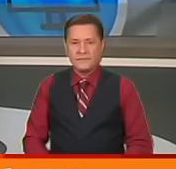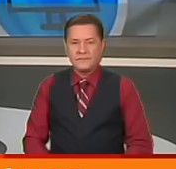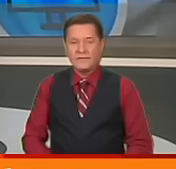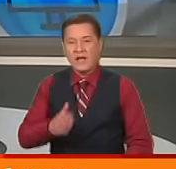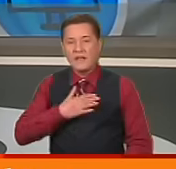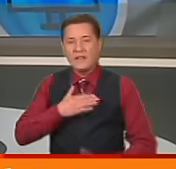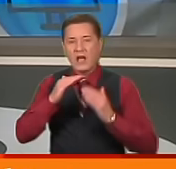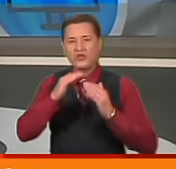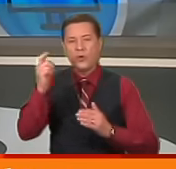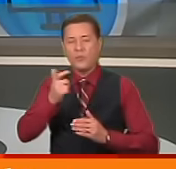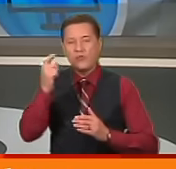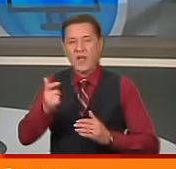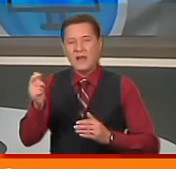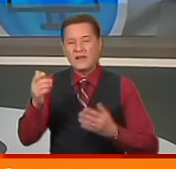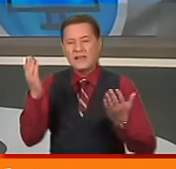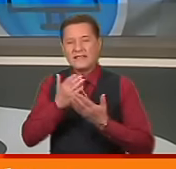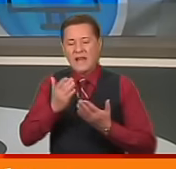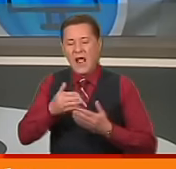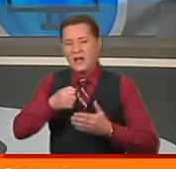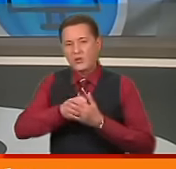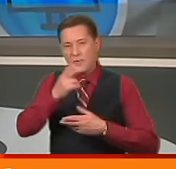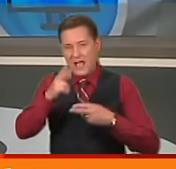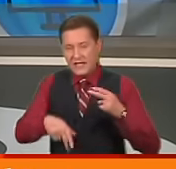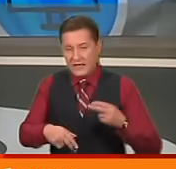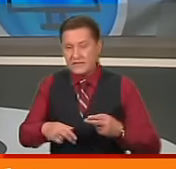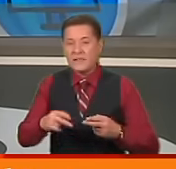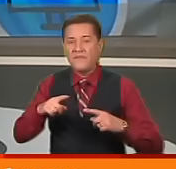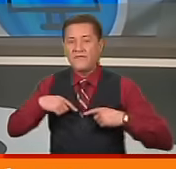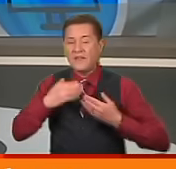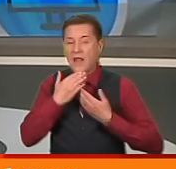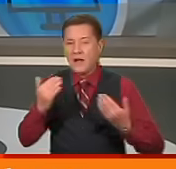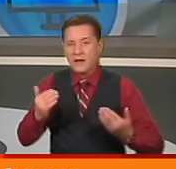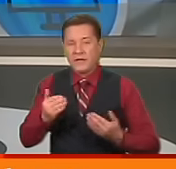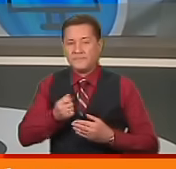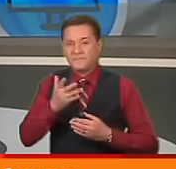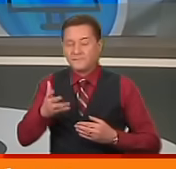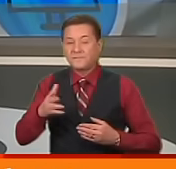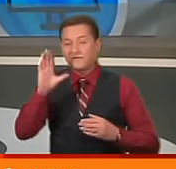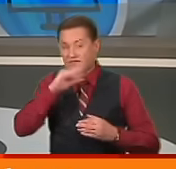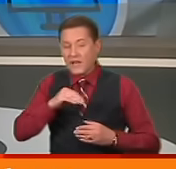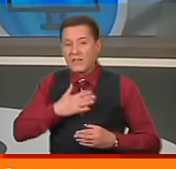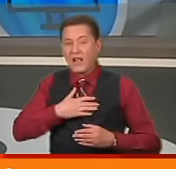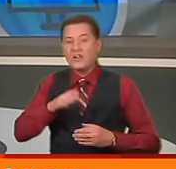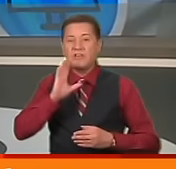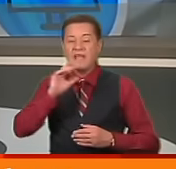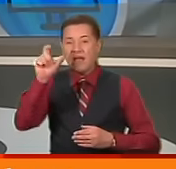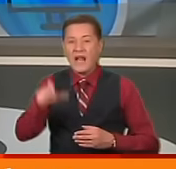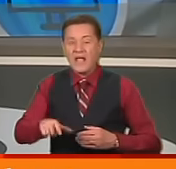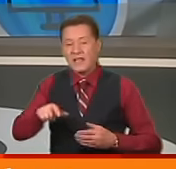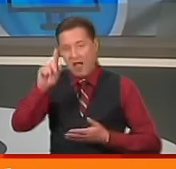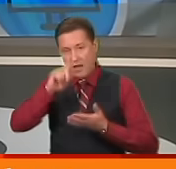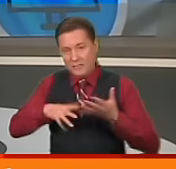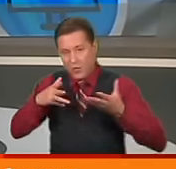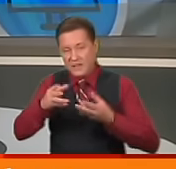Наш комунальний серіал добігає кінця, і сьогодні фінальна серія про те, чи вдасться нашій героїні таки переконати і об'єднати